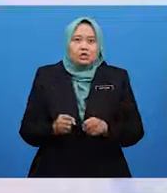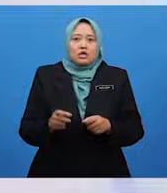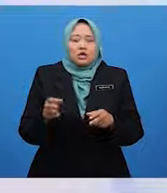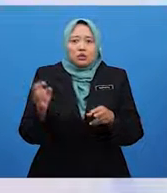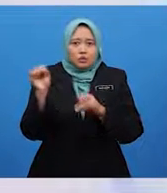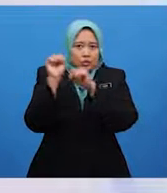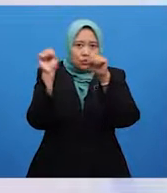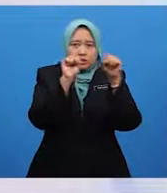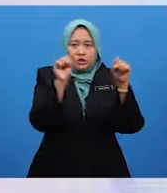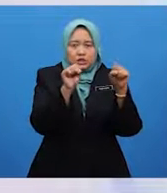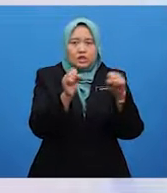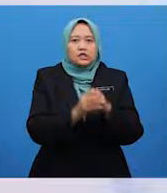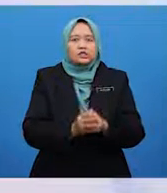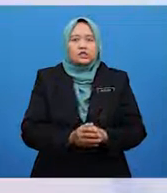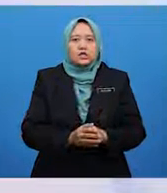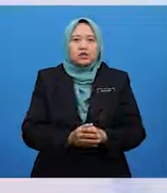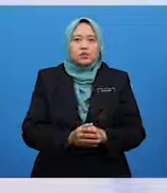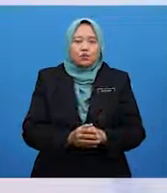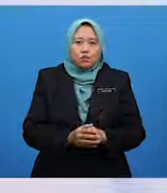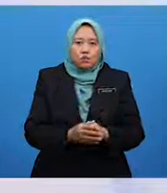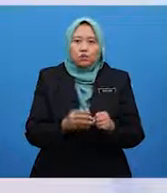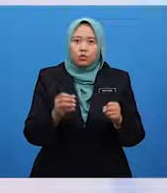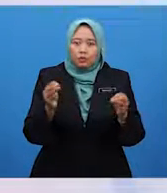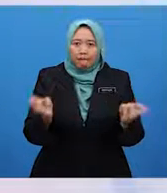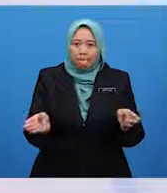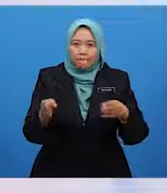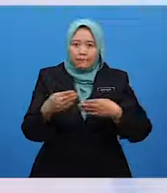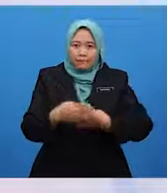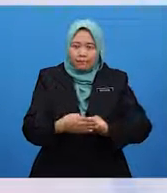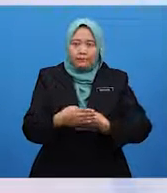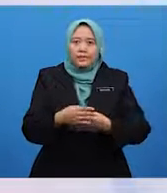begitu mengagumkan semua. Dan pastinya